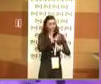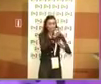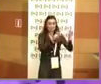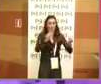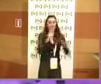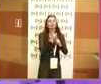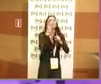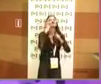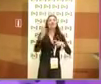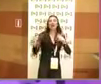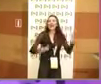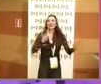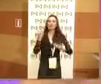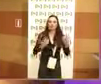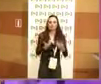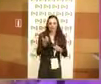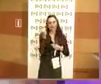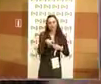nati. Grazie.